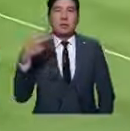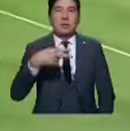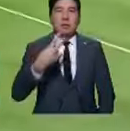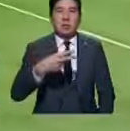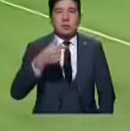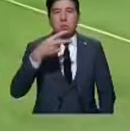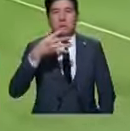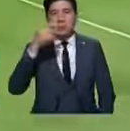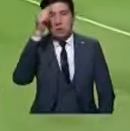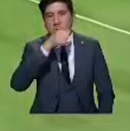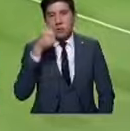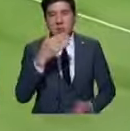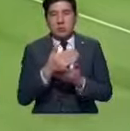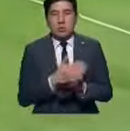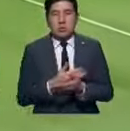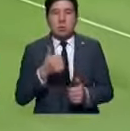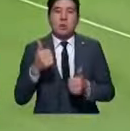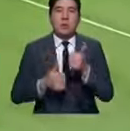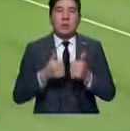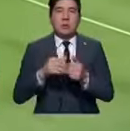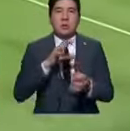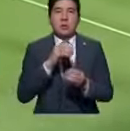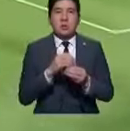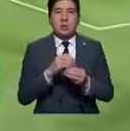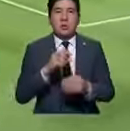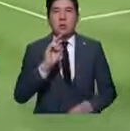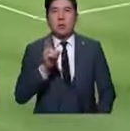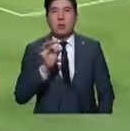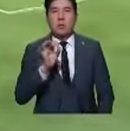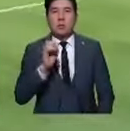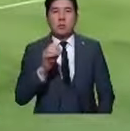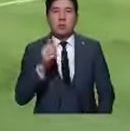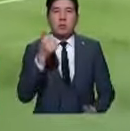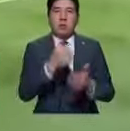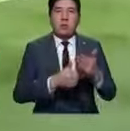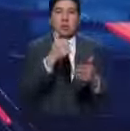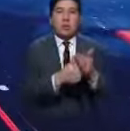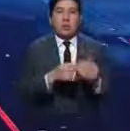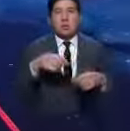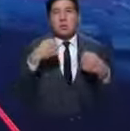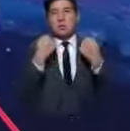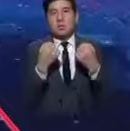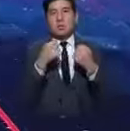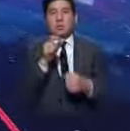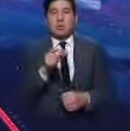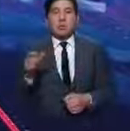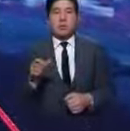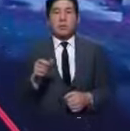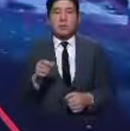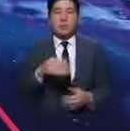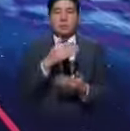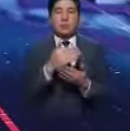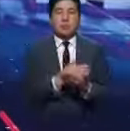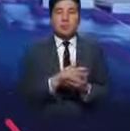Евро-2024, зарубежные СМИ начали соревноваться друг с другом в красноречии, расхваливая наших спортсменов. Казахстан